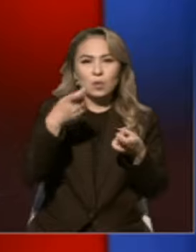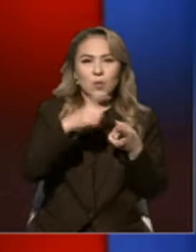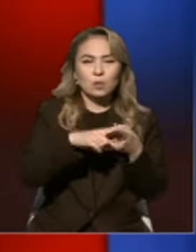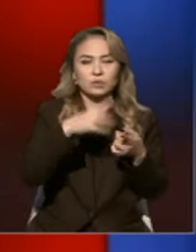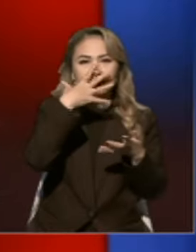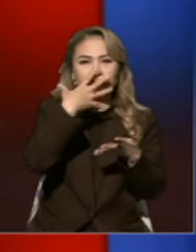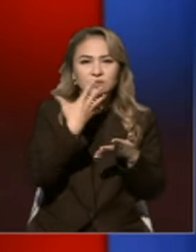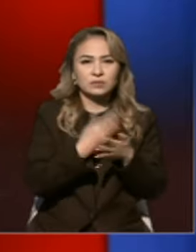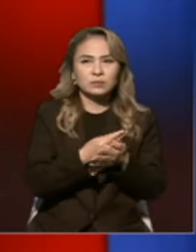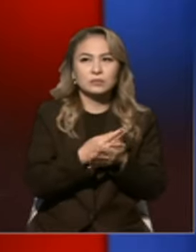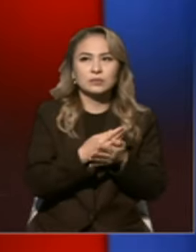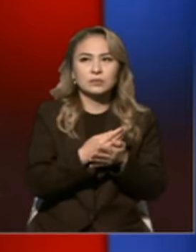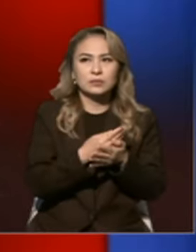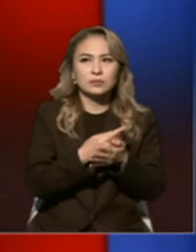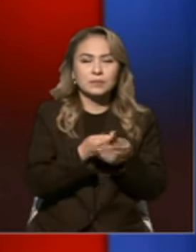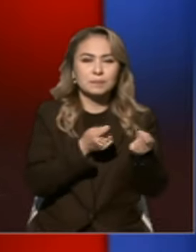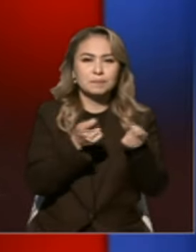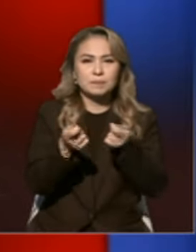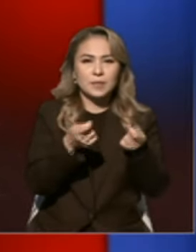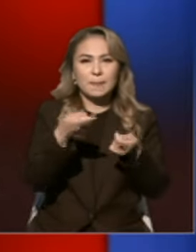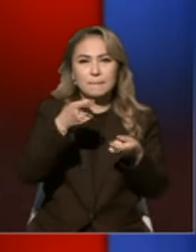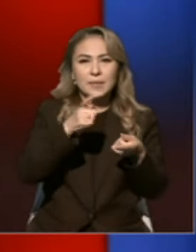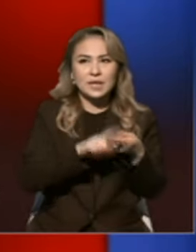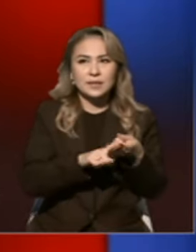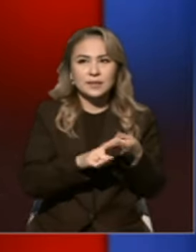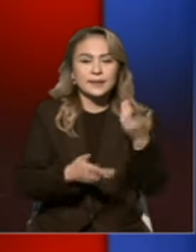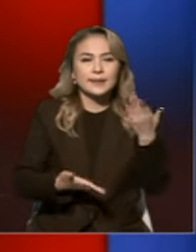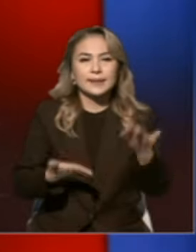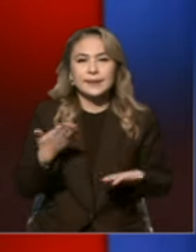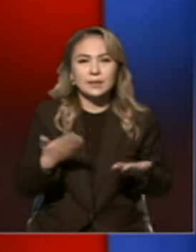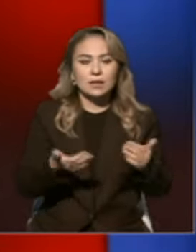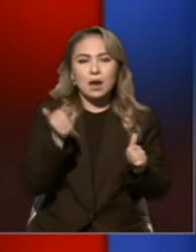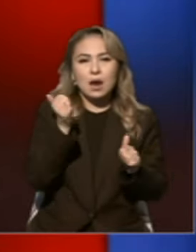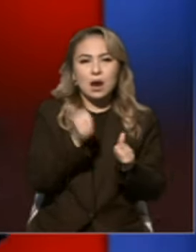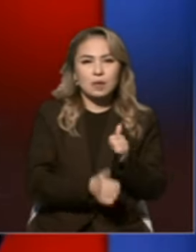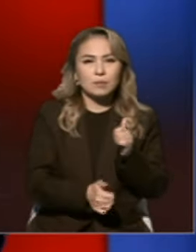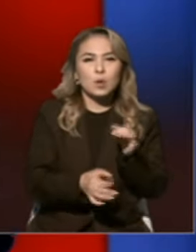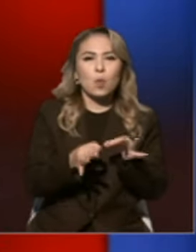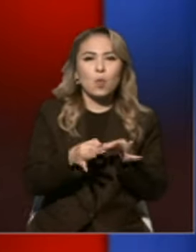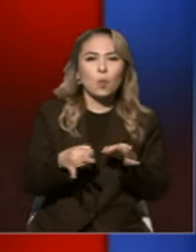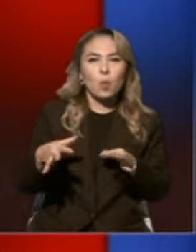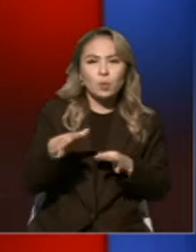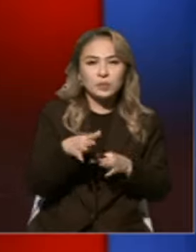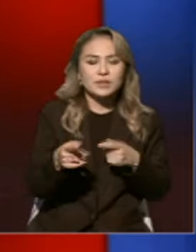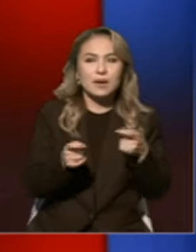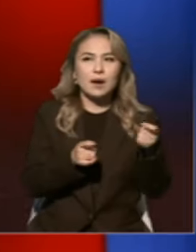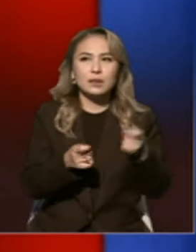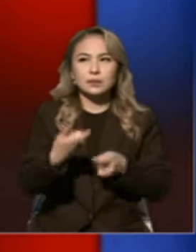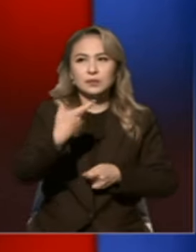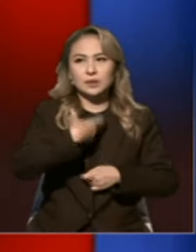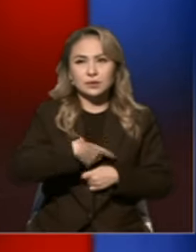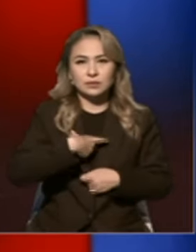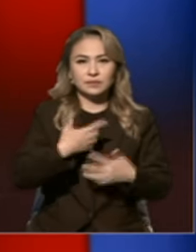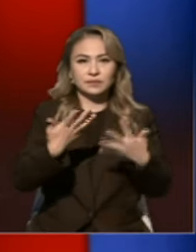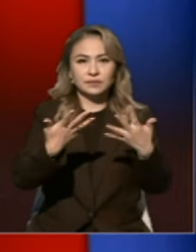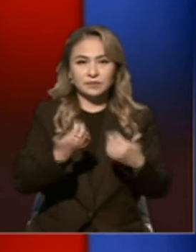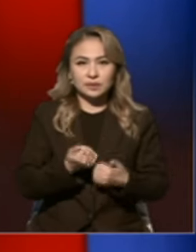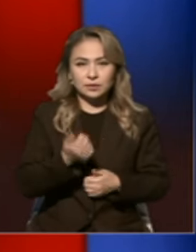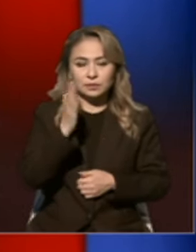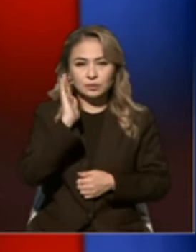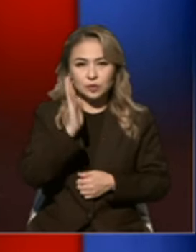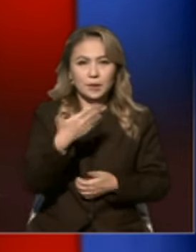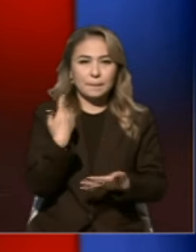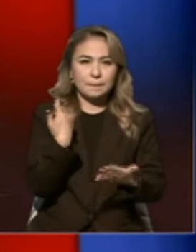облыстың өзінің сол облыс әкіміне байланысты. Егер де ол әрбір облыс әкім сол жағдайды өзінің қолына алса, әрине біз түсінеміз,